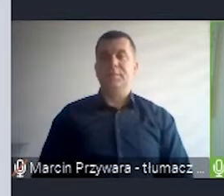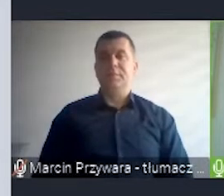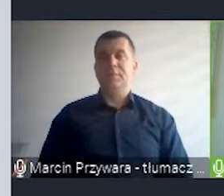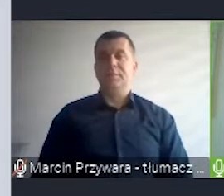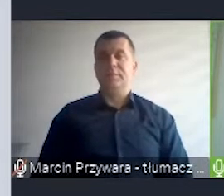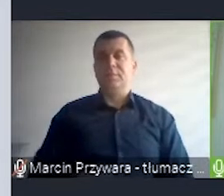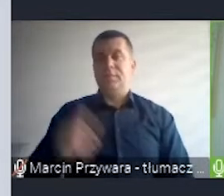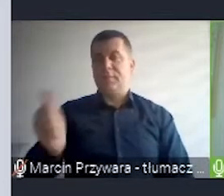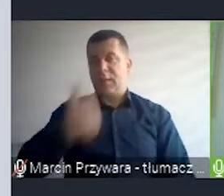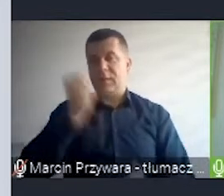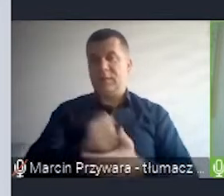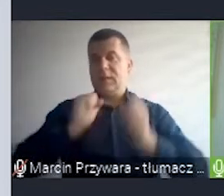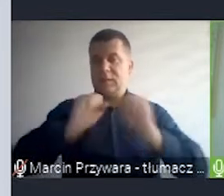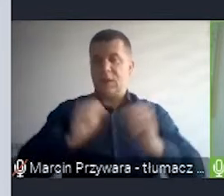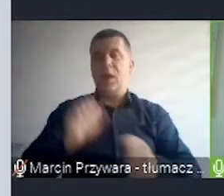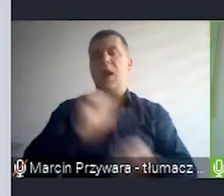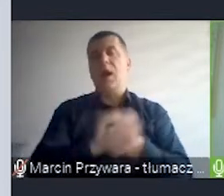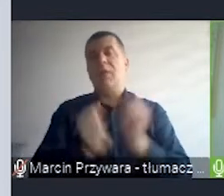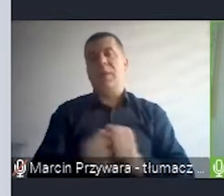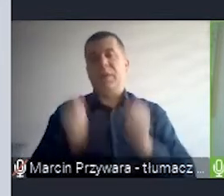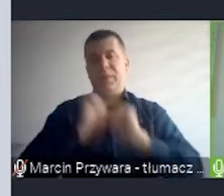Natomiast pierwsza rzecz, działanie lub zaniechanie. Druga,